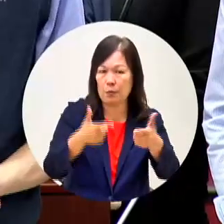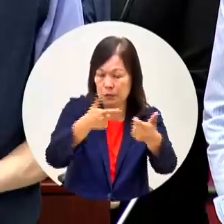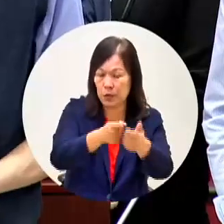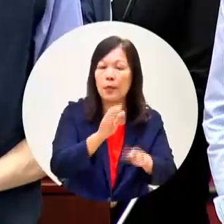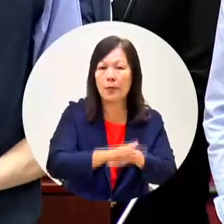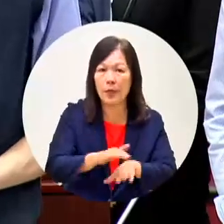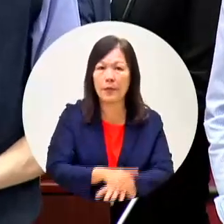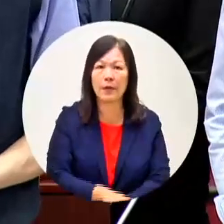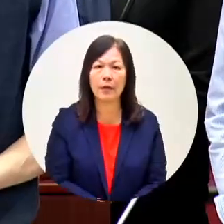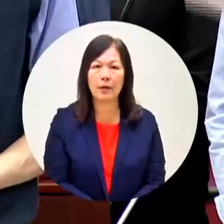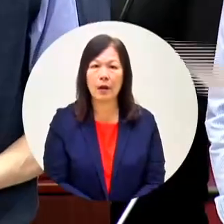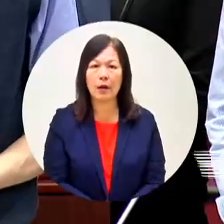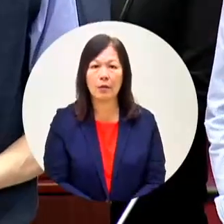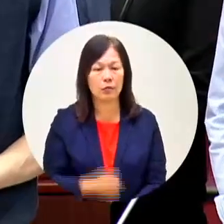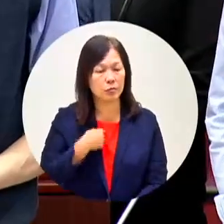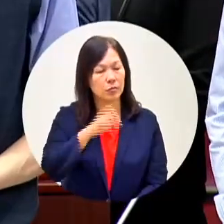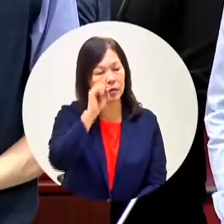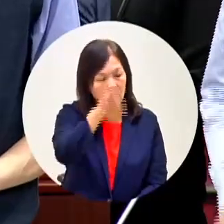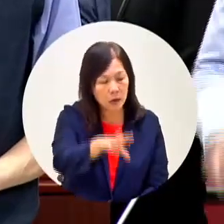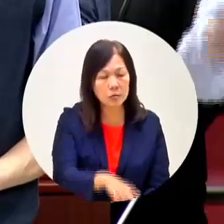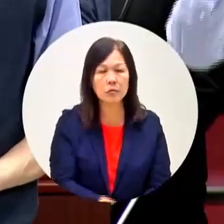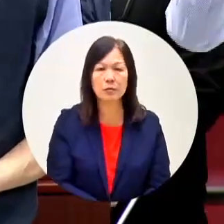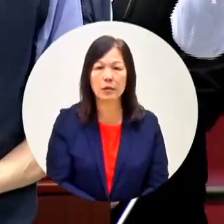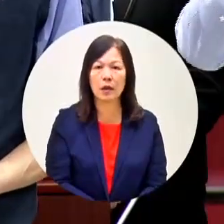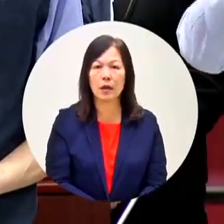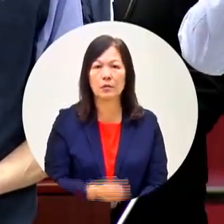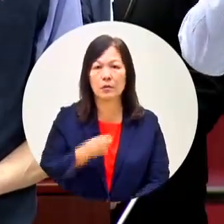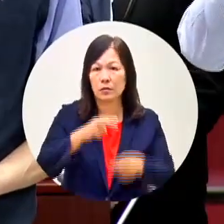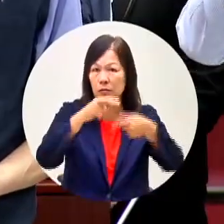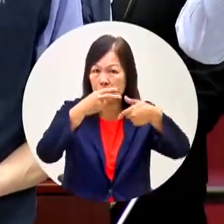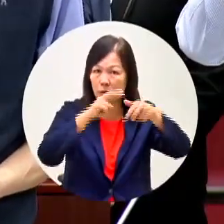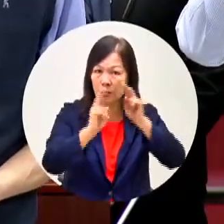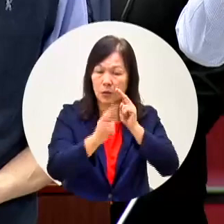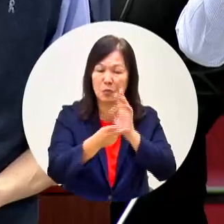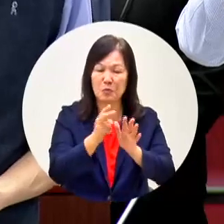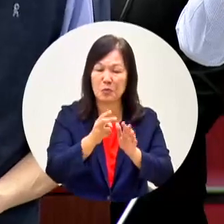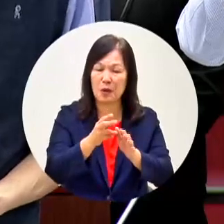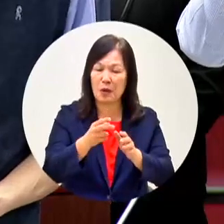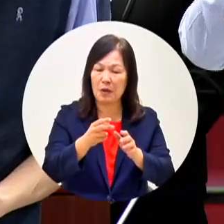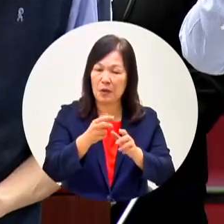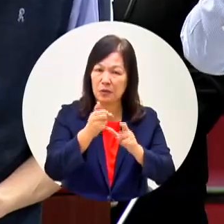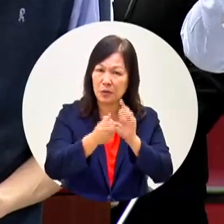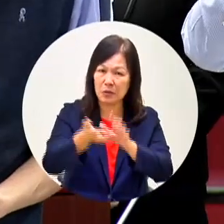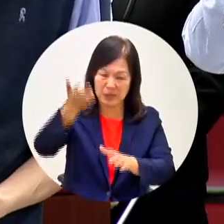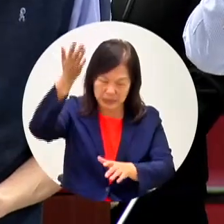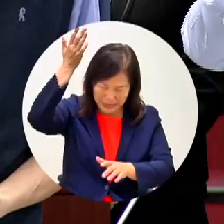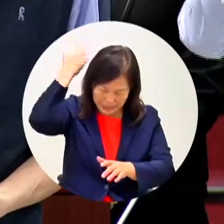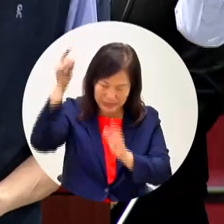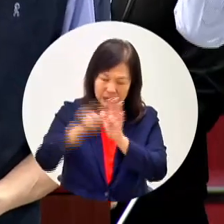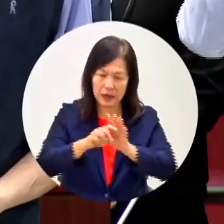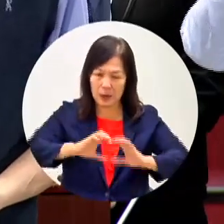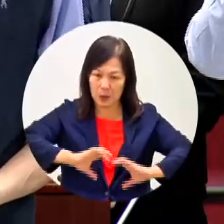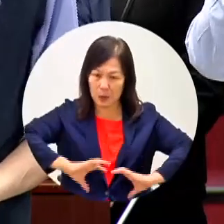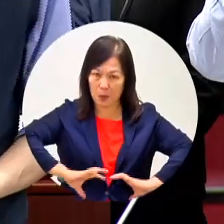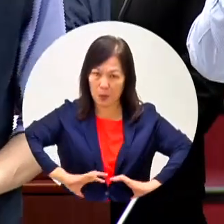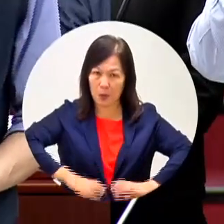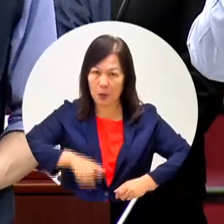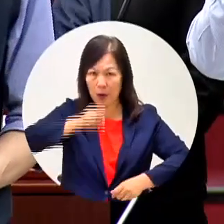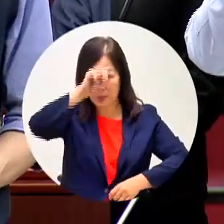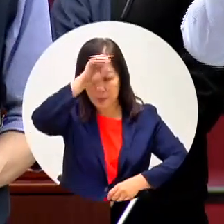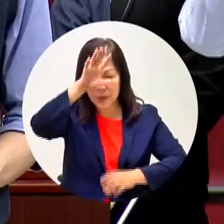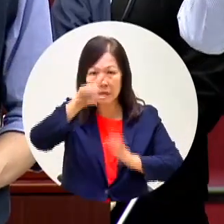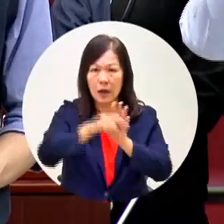你敢知你林务区历史以来啊？国民党县长过去，县长也好，市长